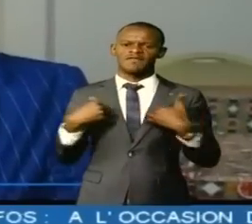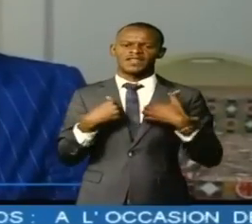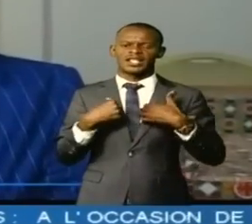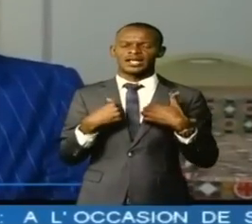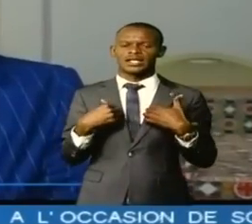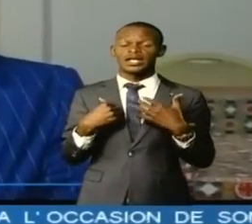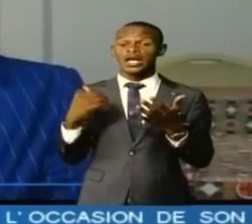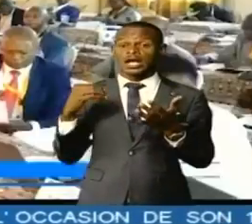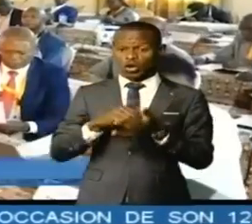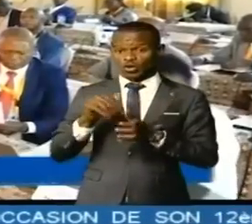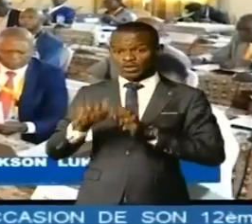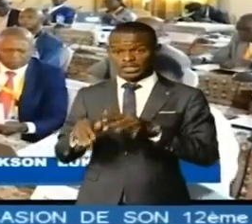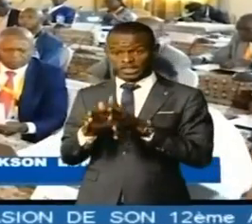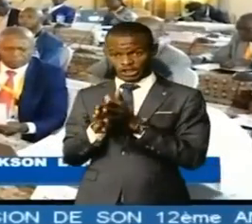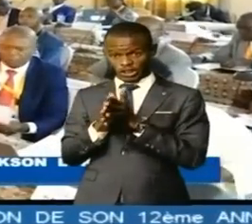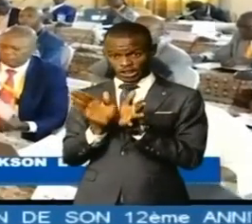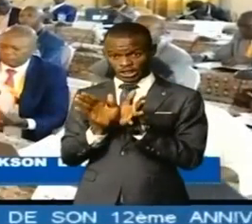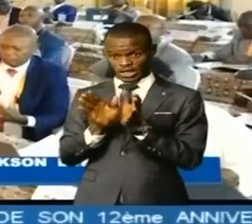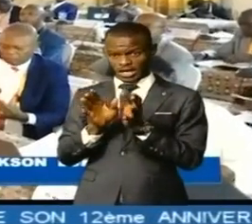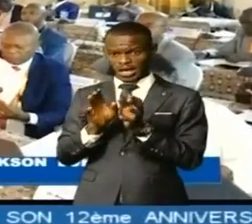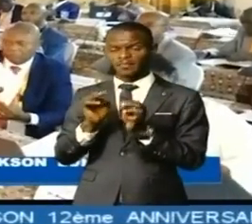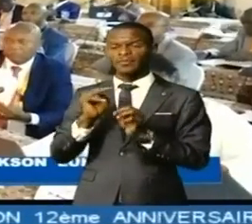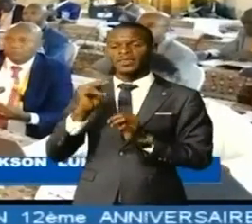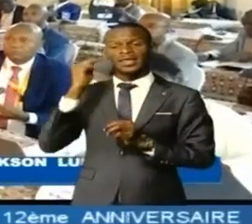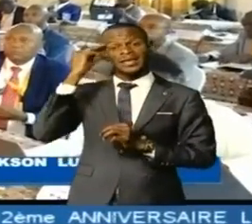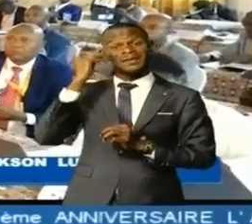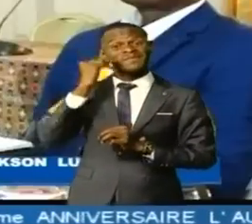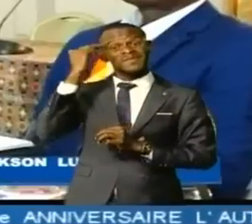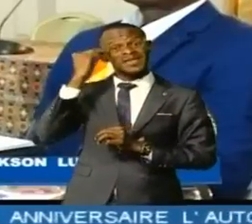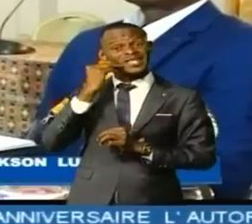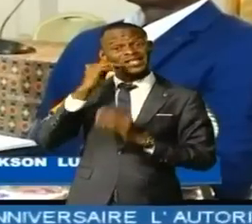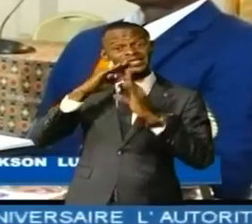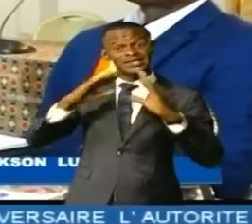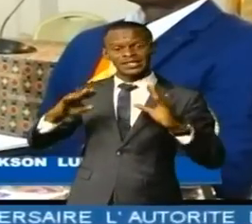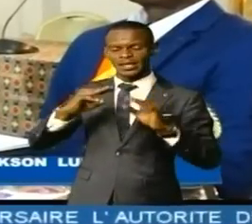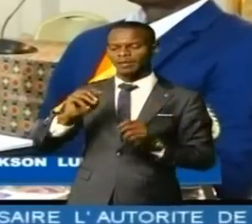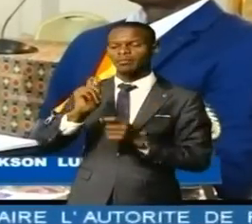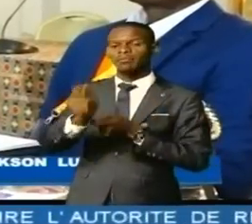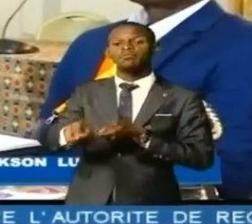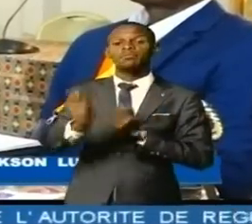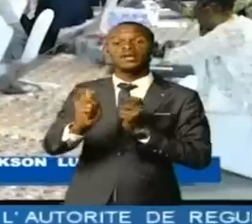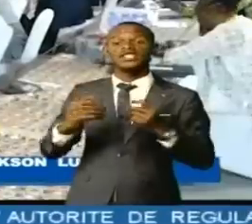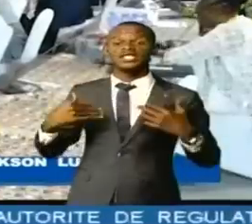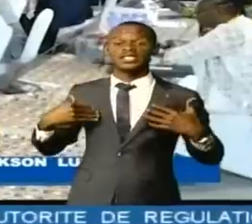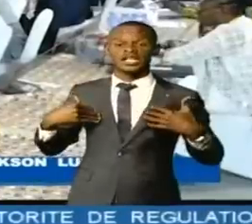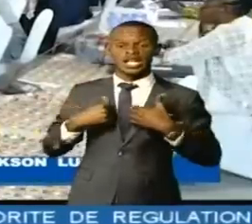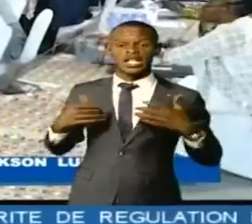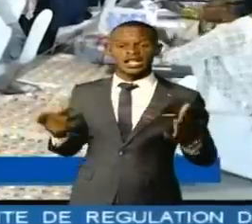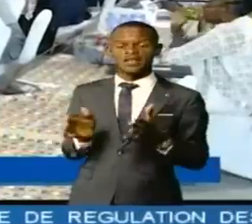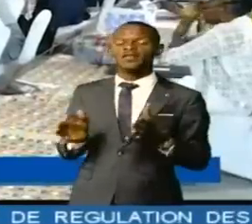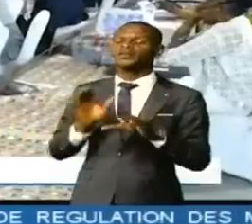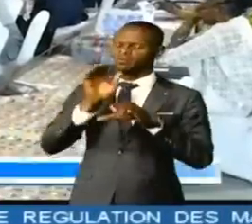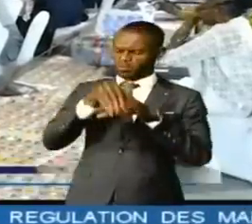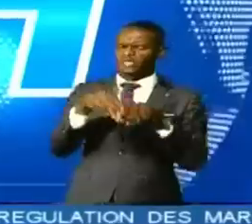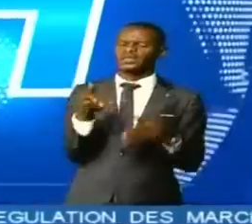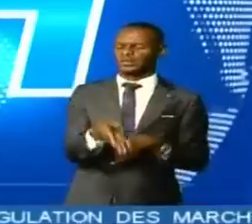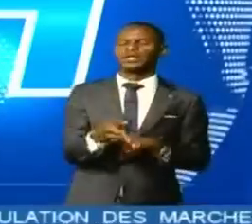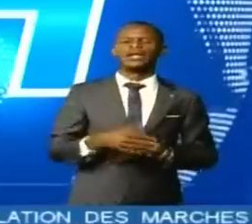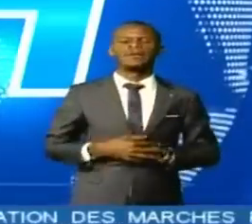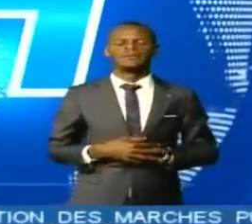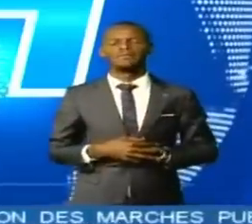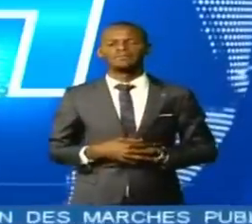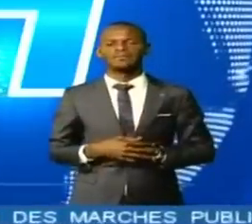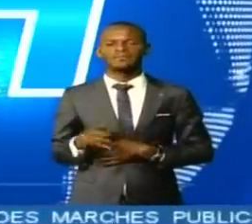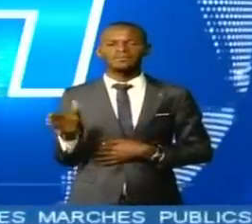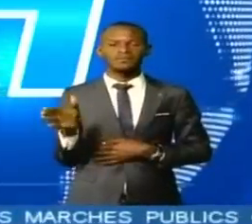et Élevage, Dr Ezekias Mahamba, a pris une part active à cette assemblée générale.